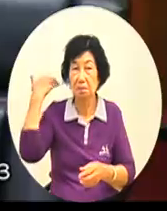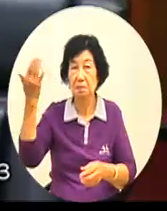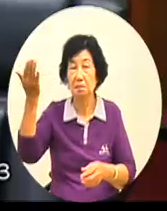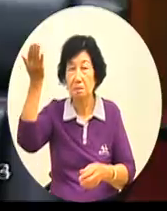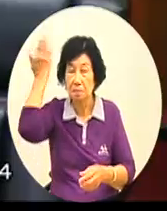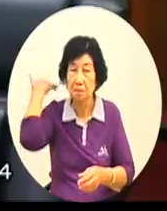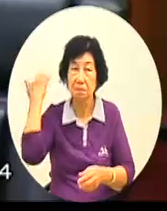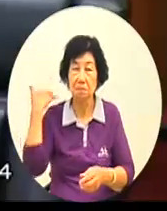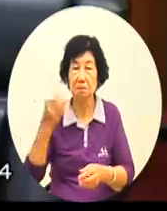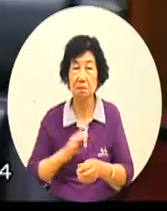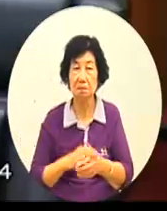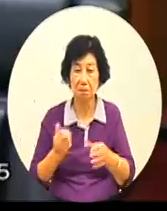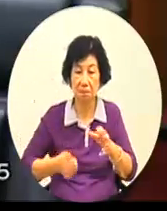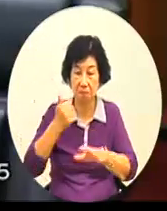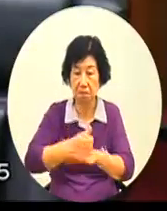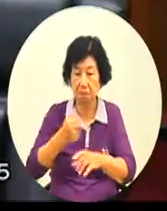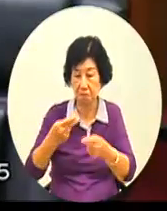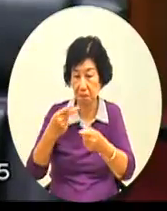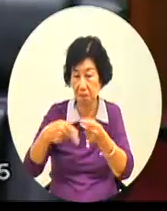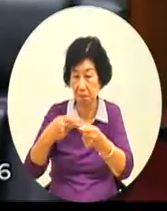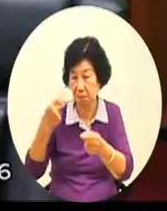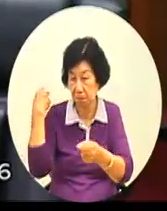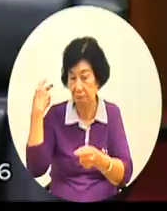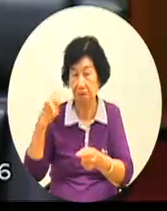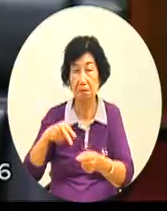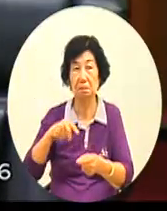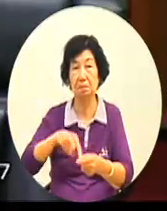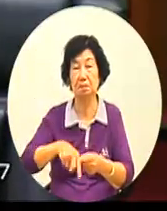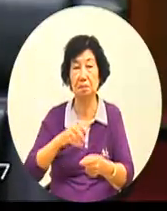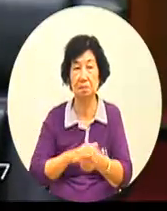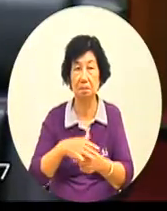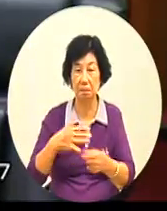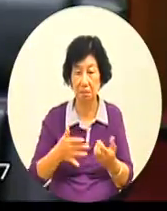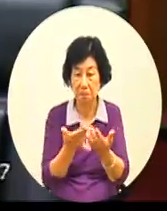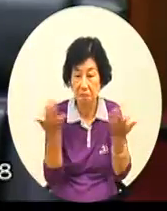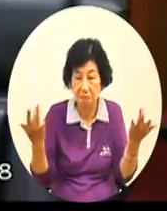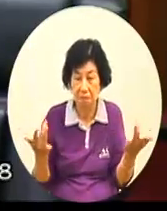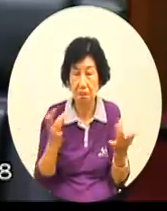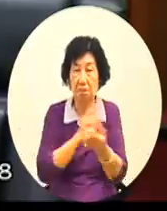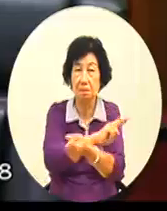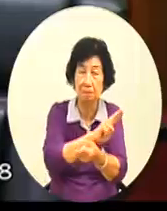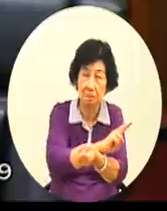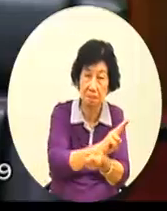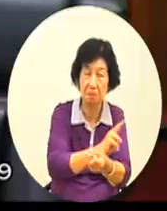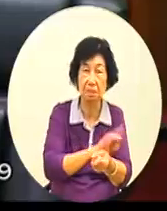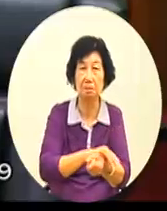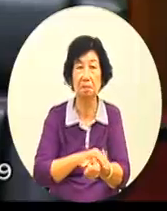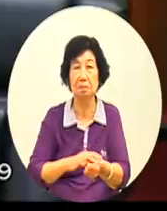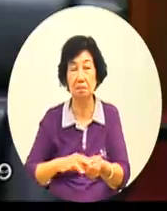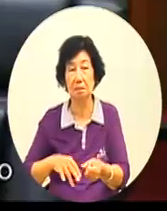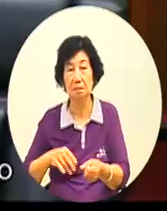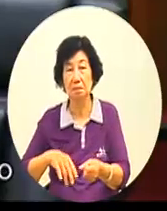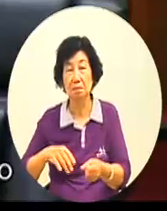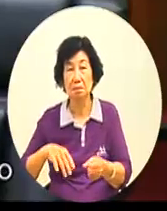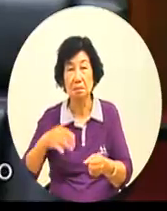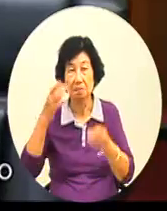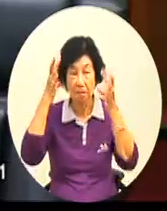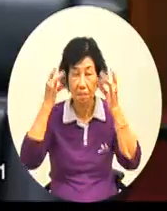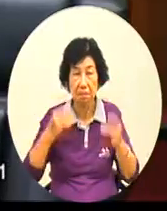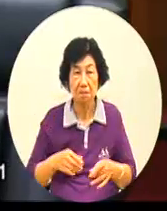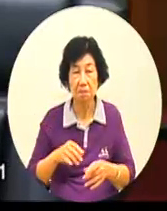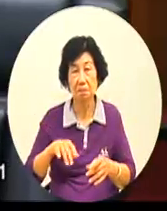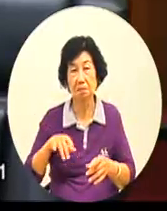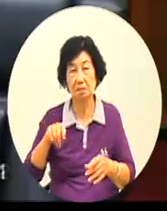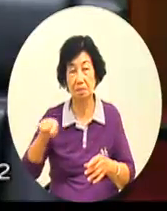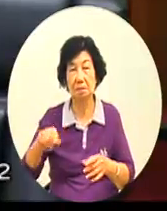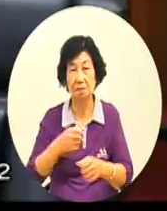关心的地方。我们茂林跟桃园那么像是各有不同的需求，我们茂林的是要的是观光，我们茂林明明有这么